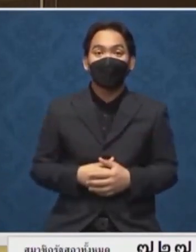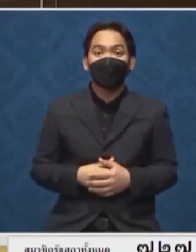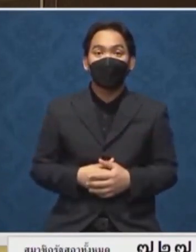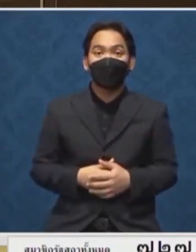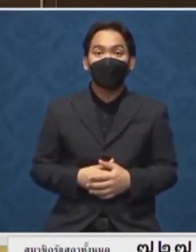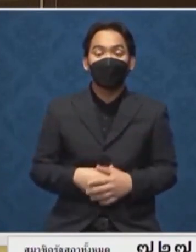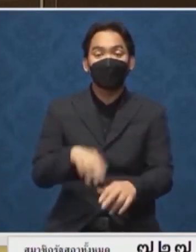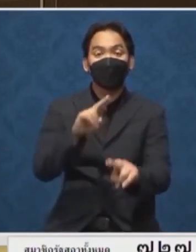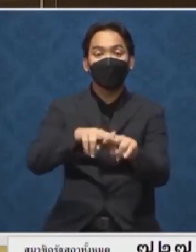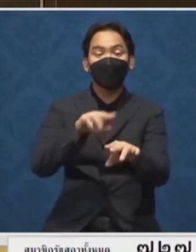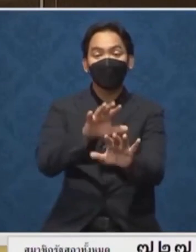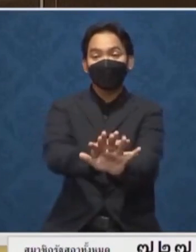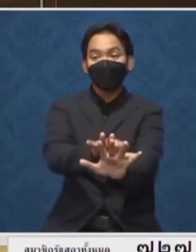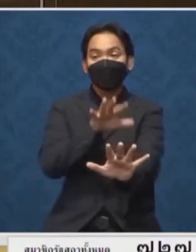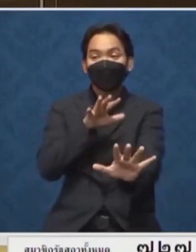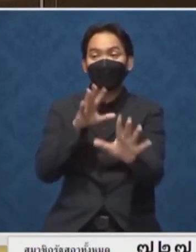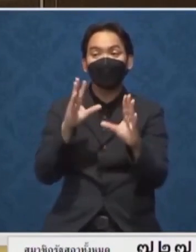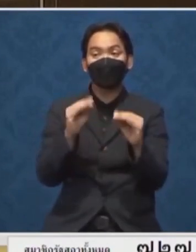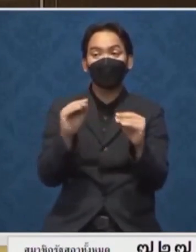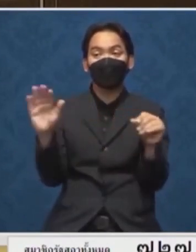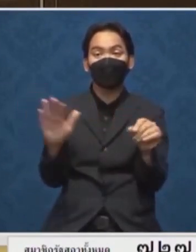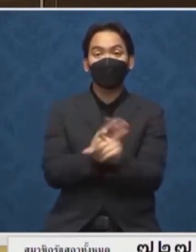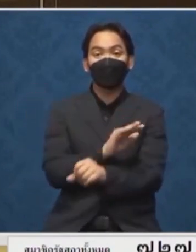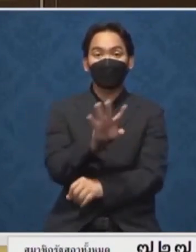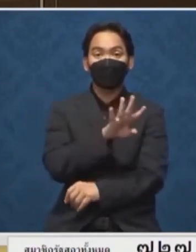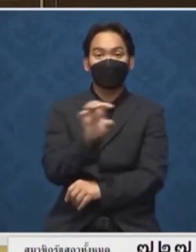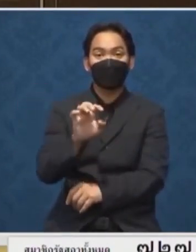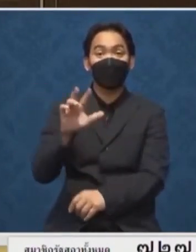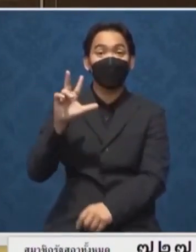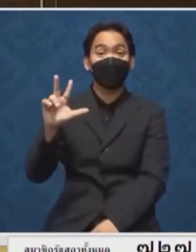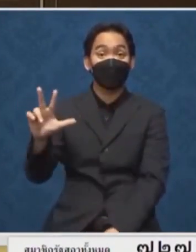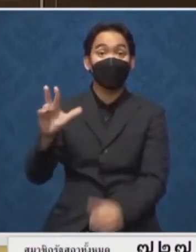ห้องประชุมนะครับ403ท่านนะครับ